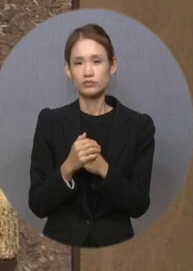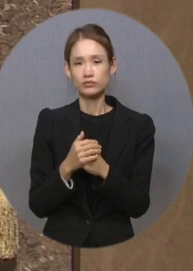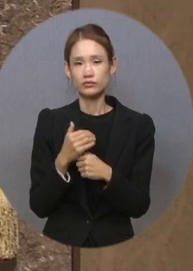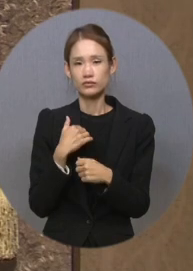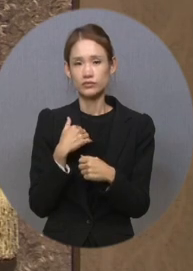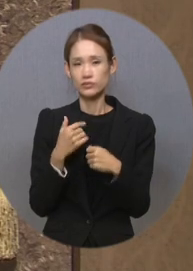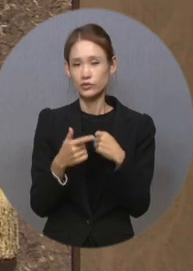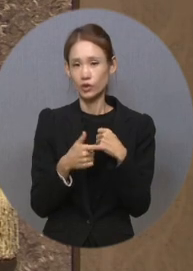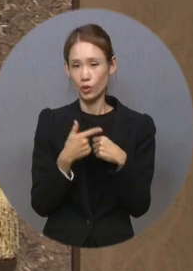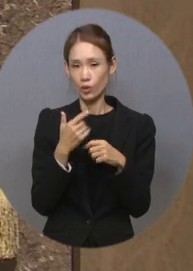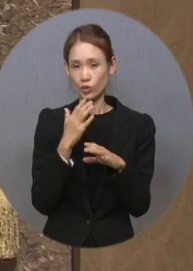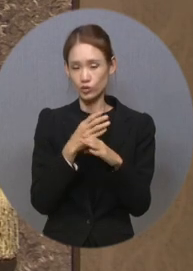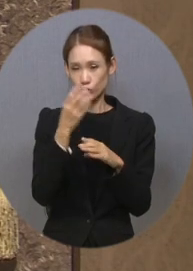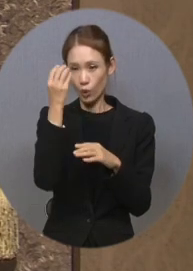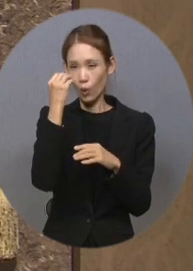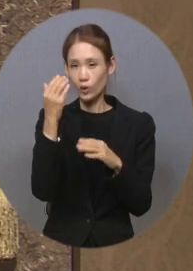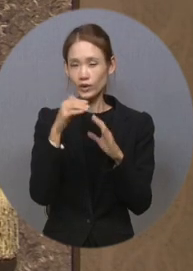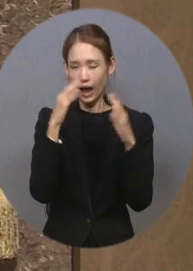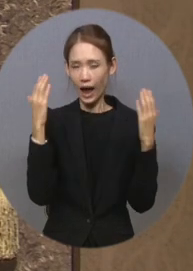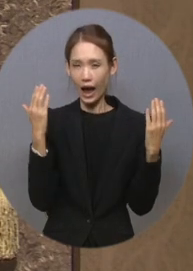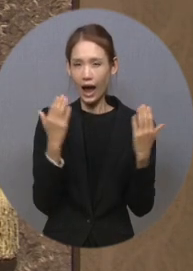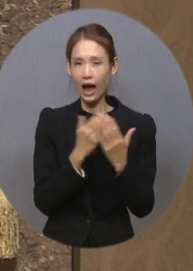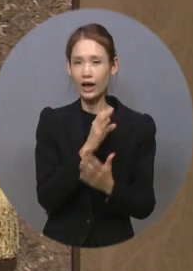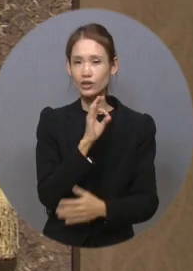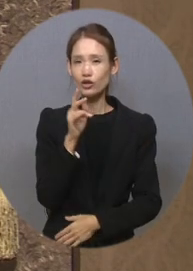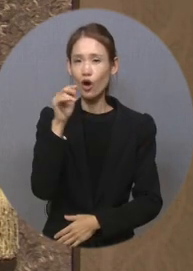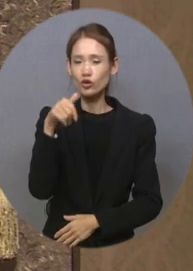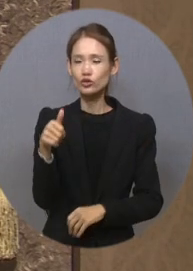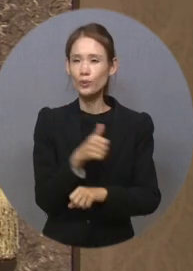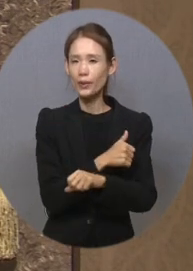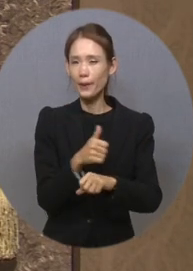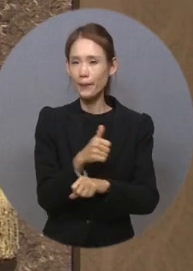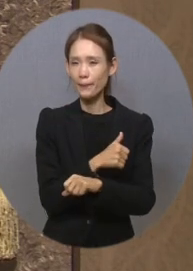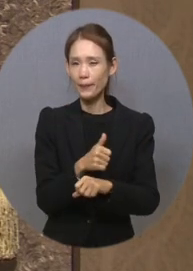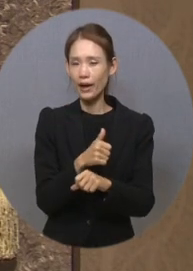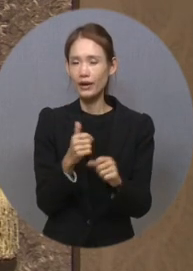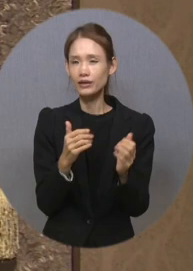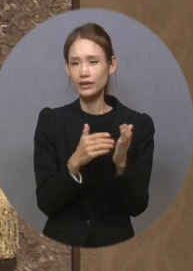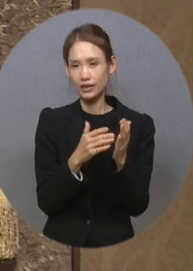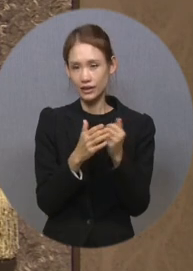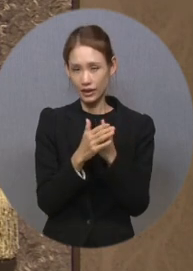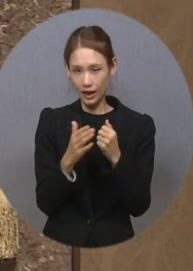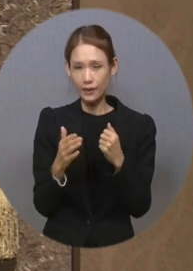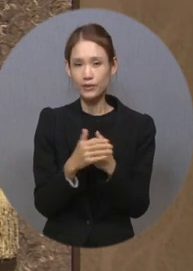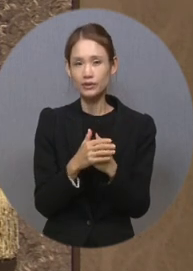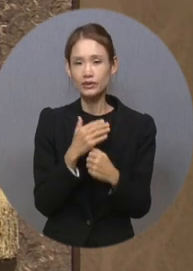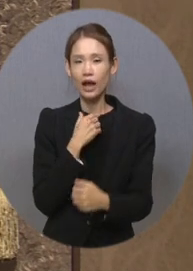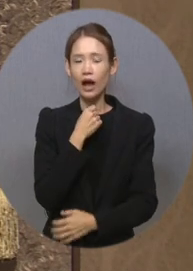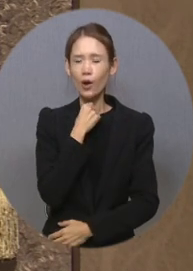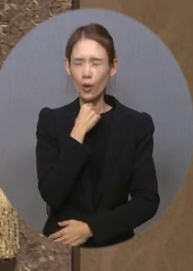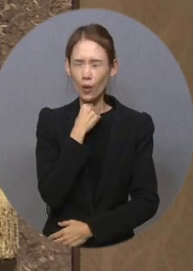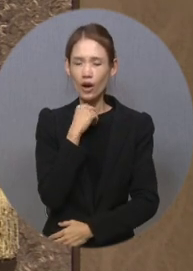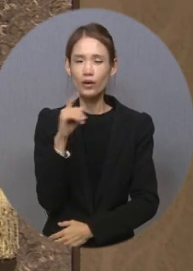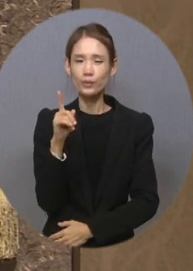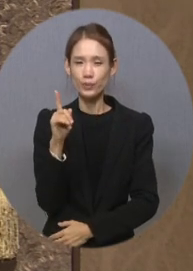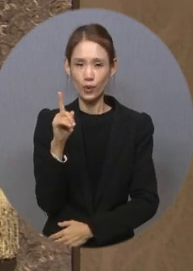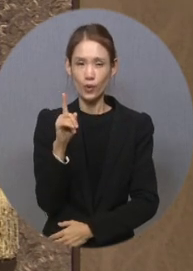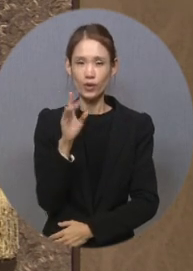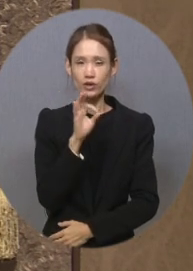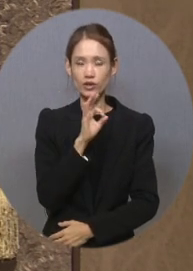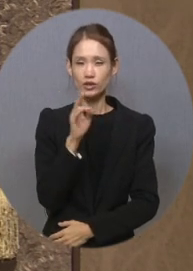저는 초등고를 다 여수에서 네. 다녔기 때문에 제가 하고 싶은 것 중에 하나가 예. 우리